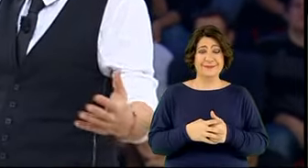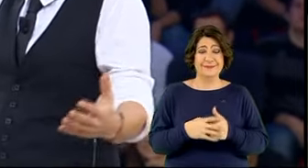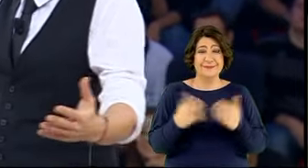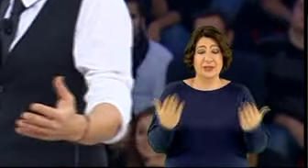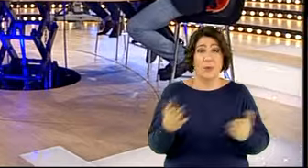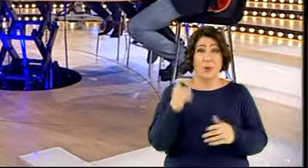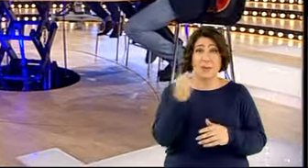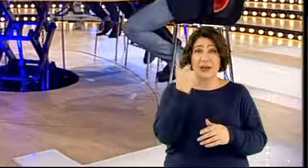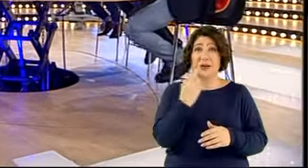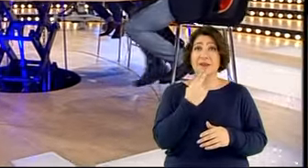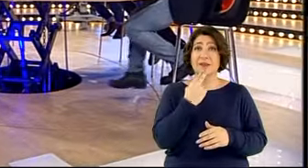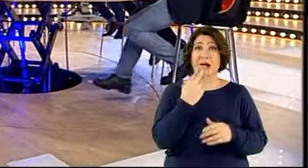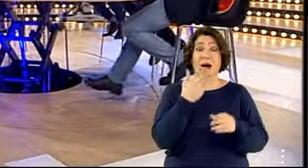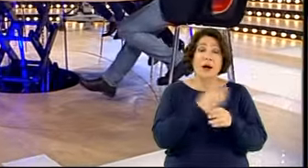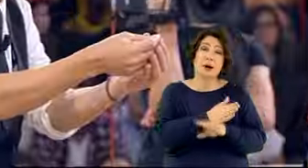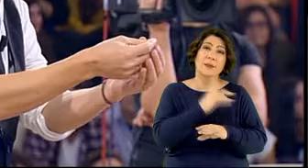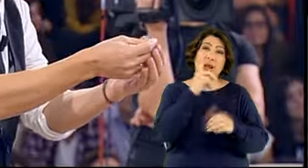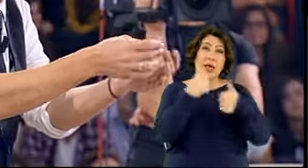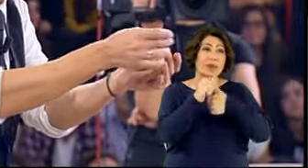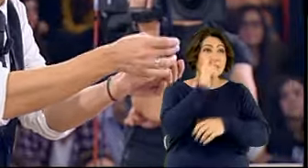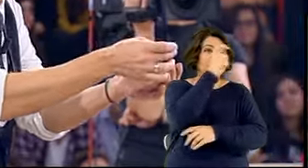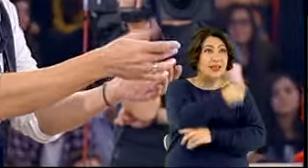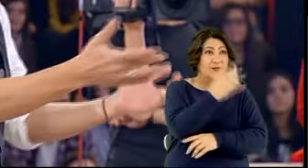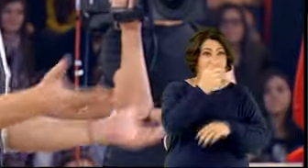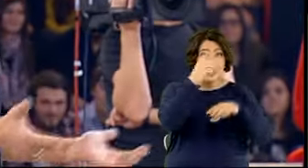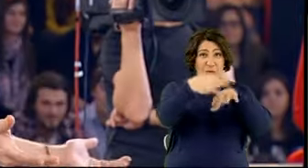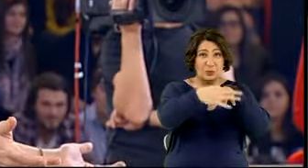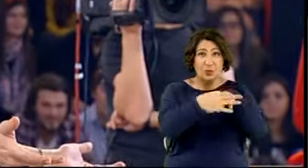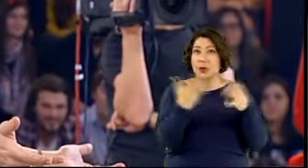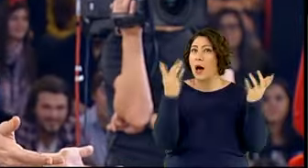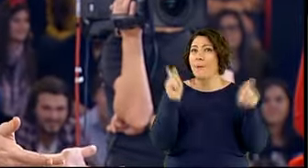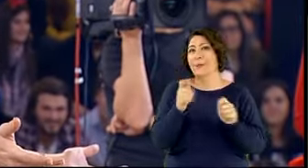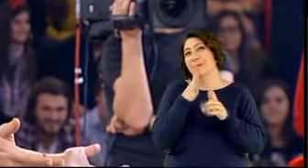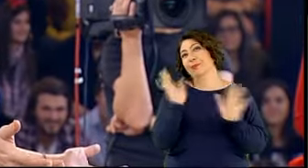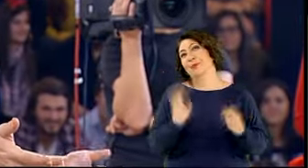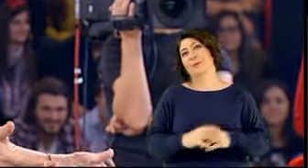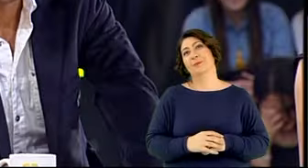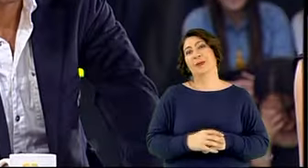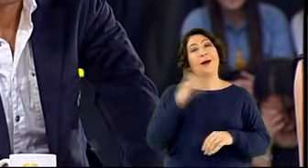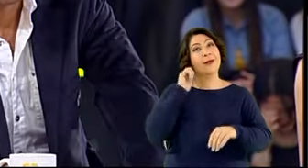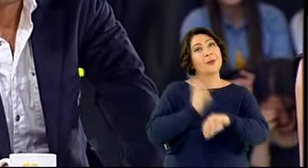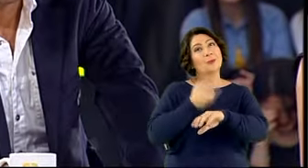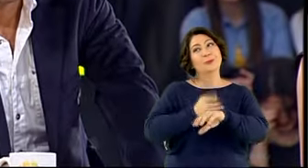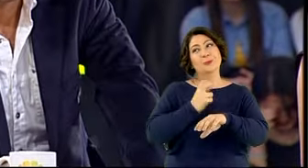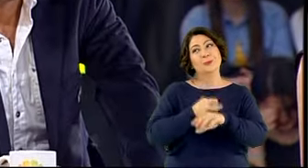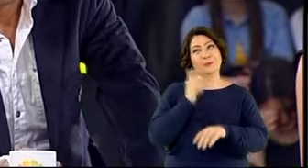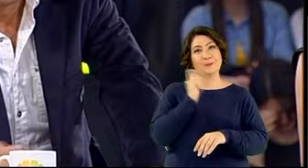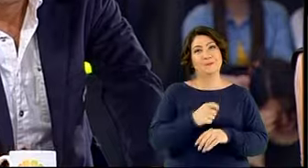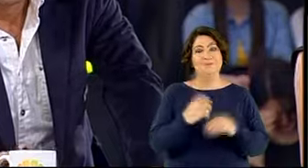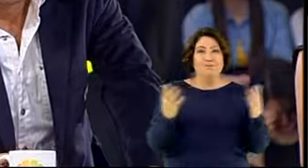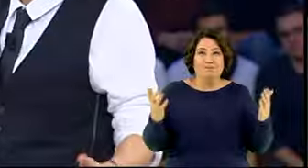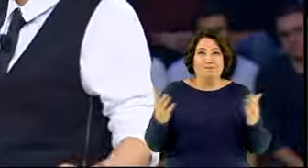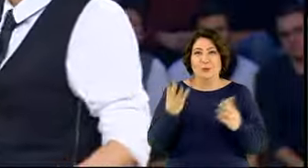Ya böyle bir kadına mesela hakikaten bir evlilik teklif etsen bir yüzük taksan ne yapar acaba? Allah muhafaza.